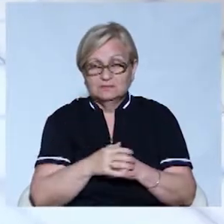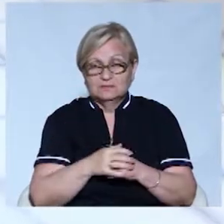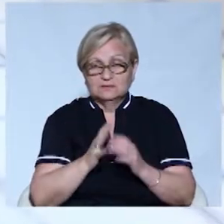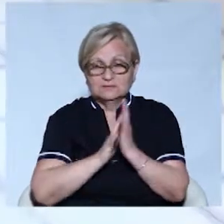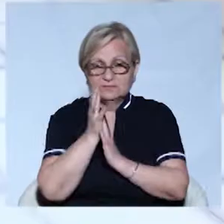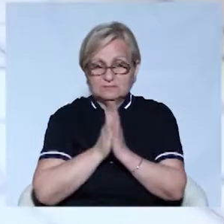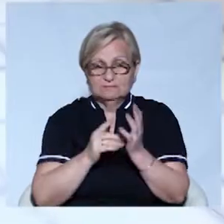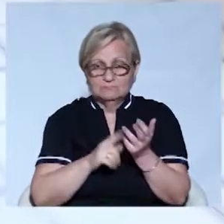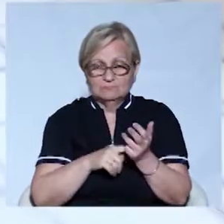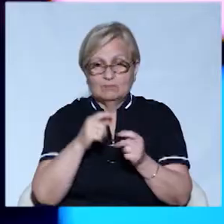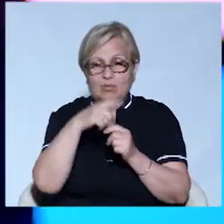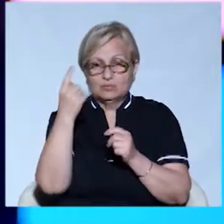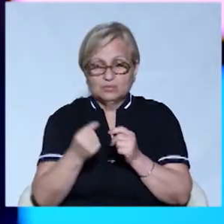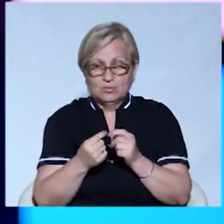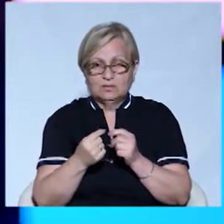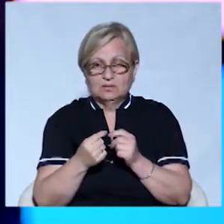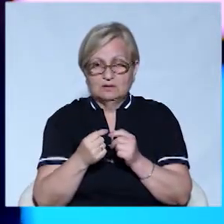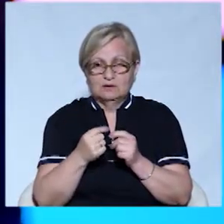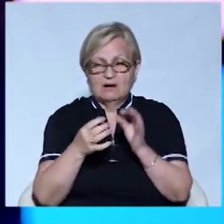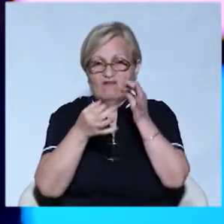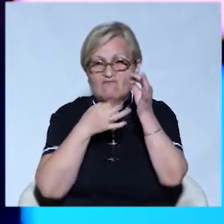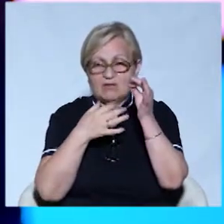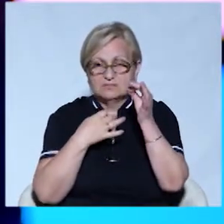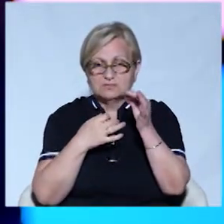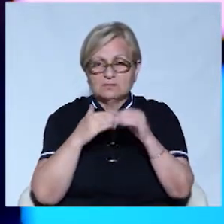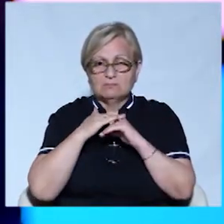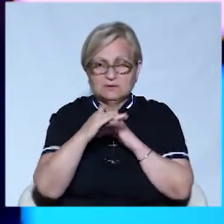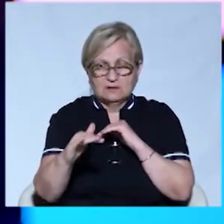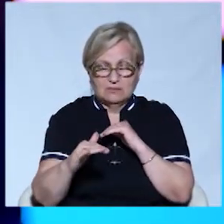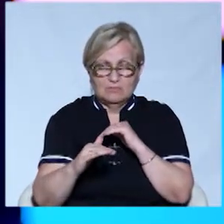ტყე, ფოთოლი, ვაზი, დელო,